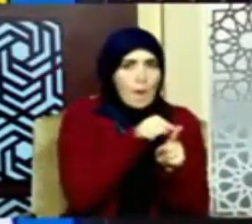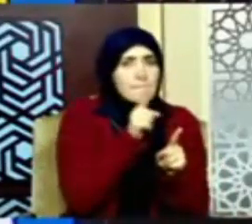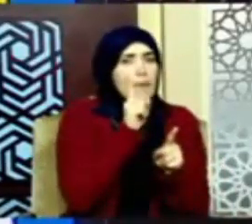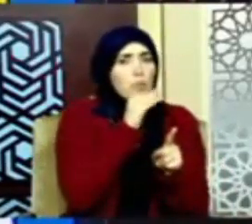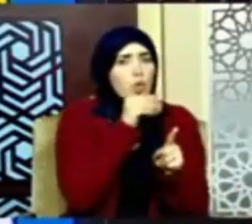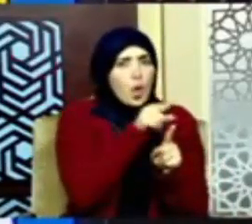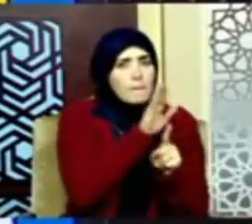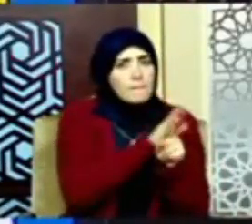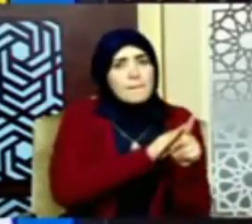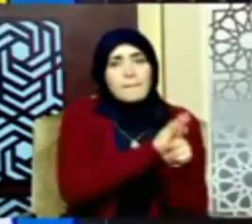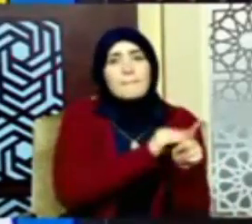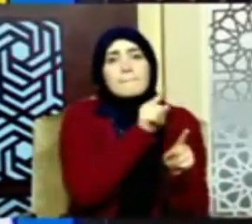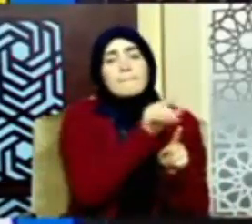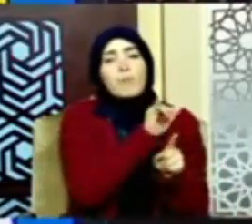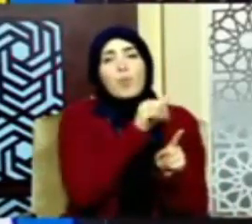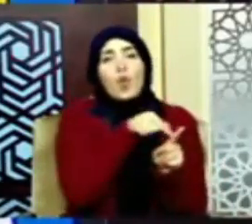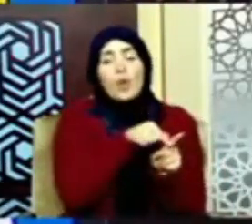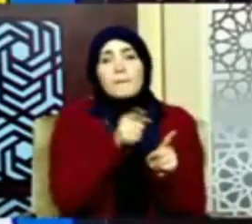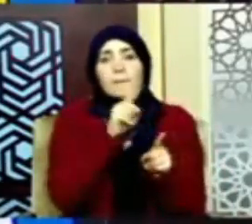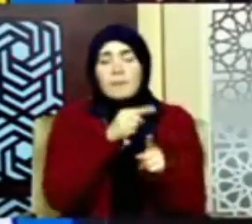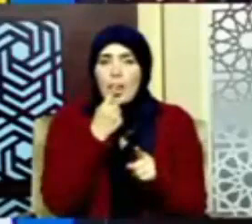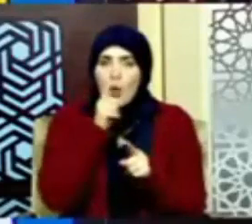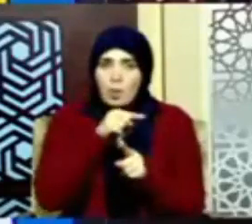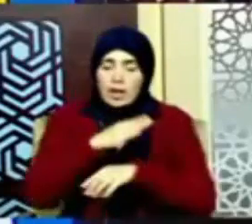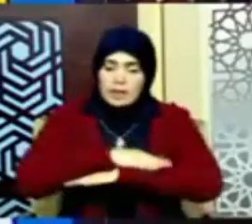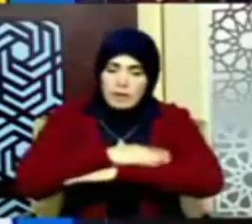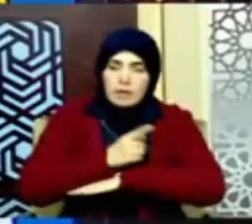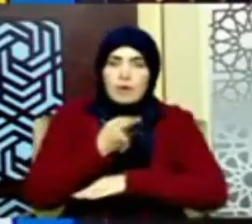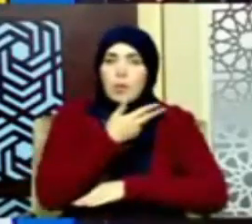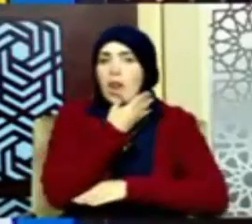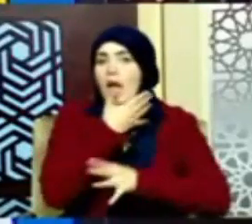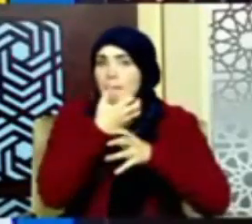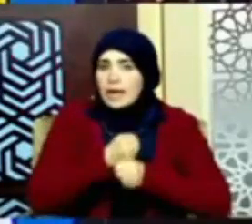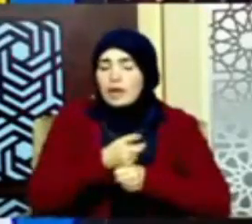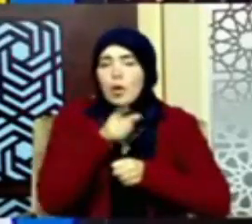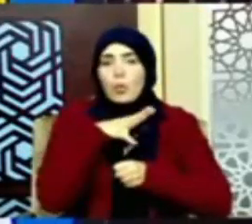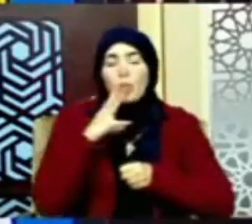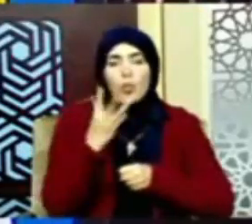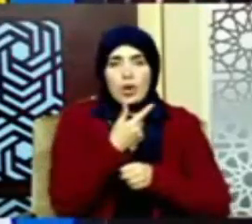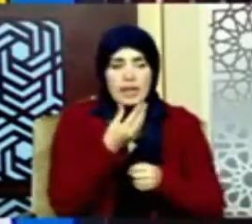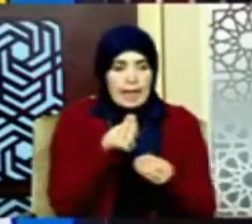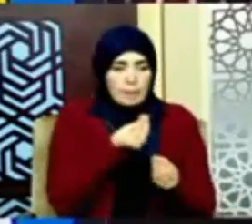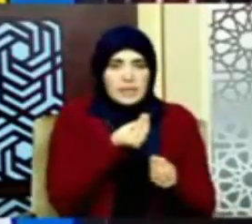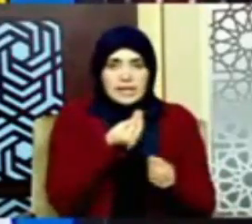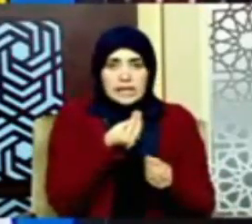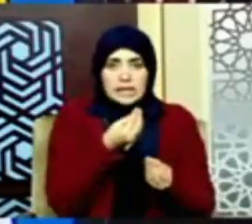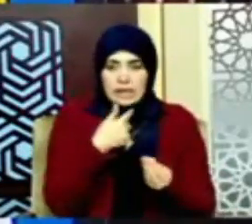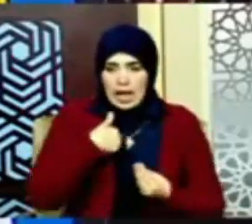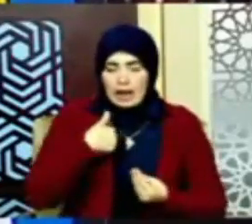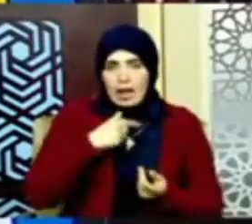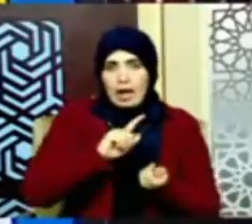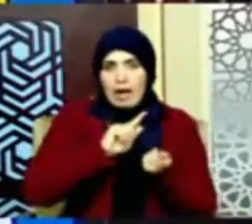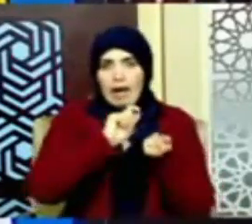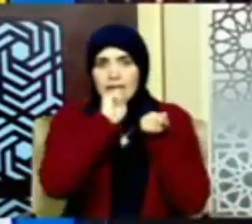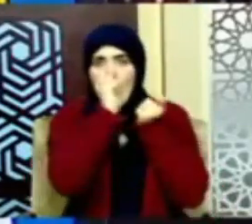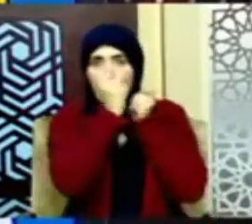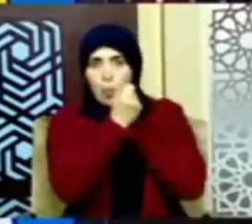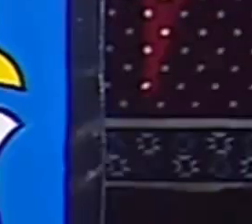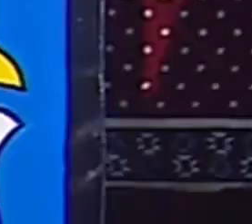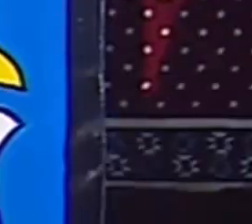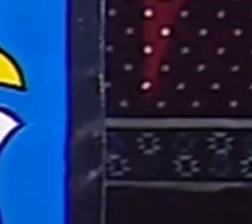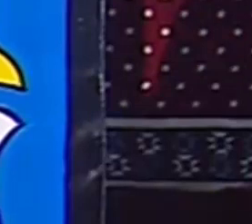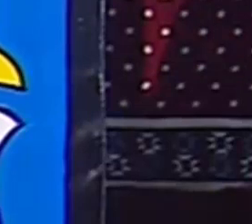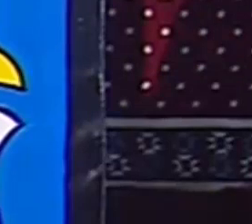مما تعرف عليه الناس. أما أن يتحول الأمر إلى الحديث في الشأن العام وفي قضايا الأمم